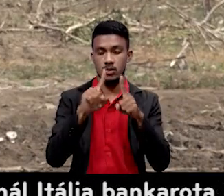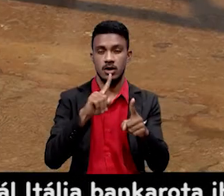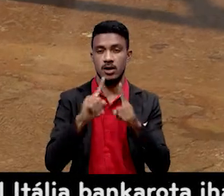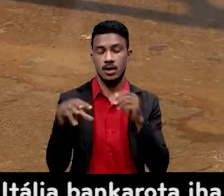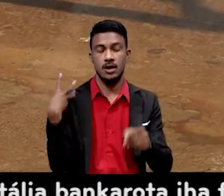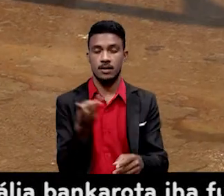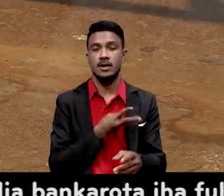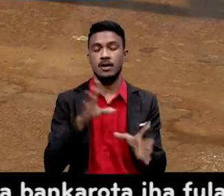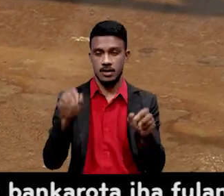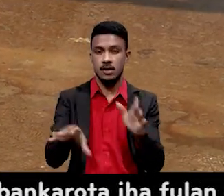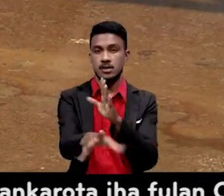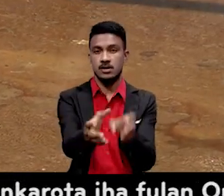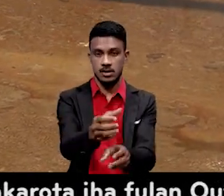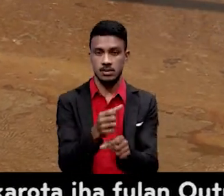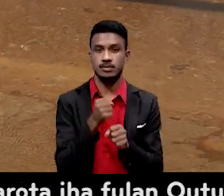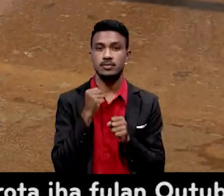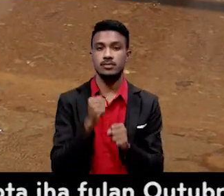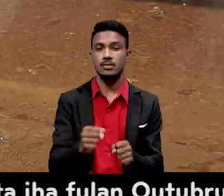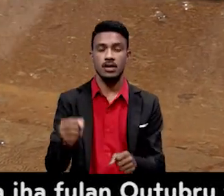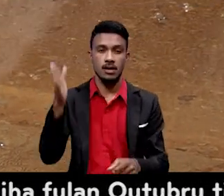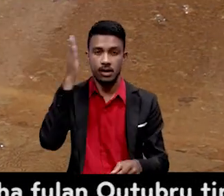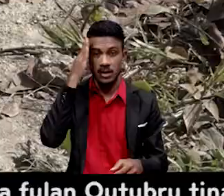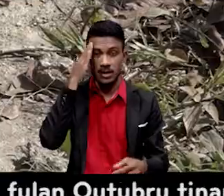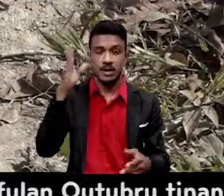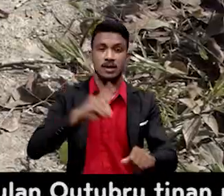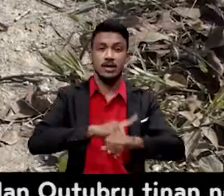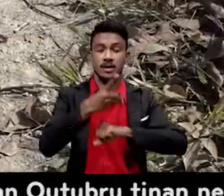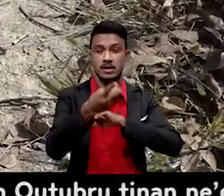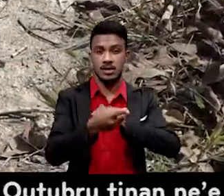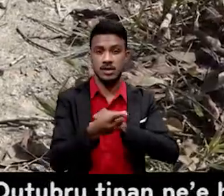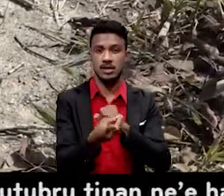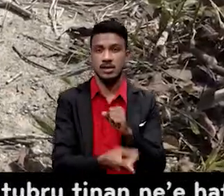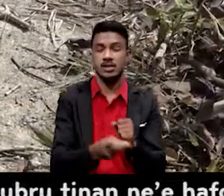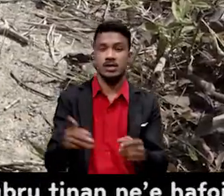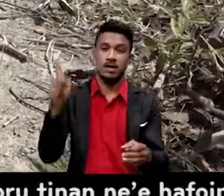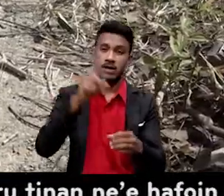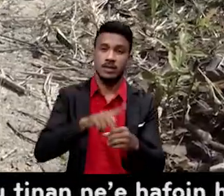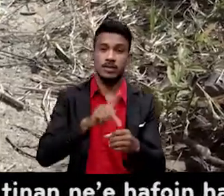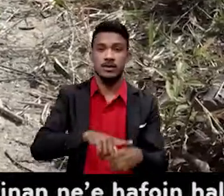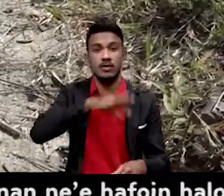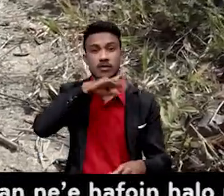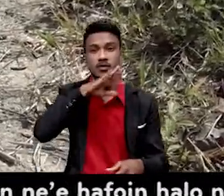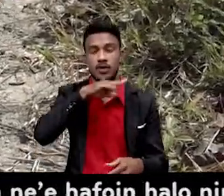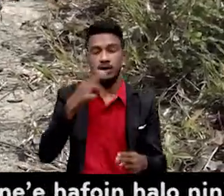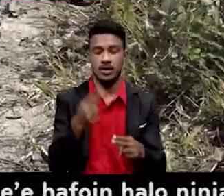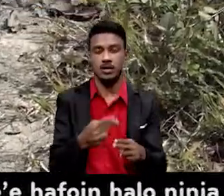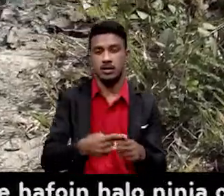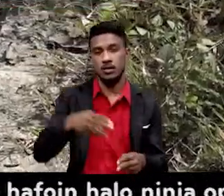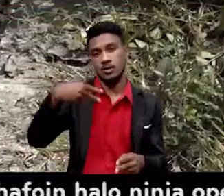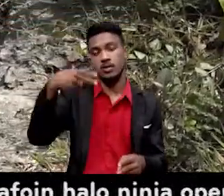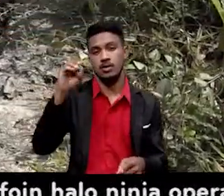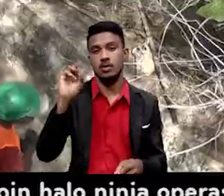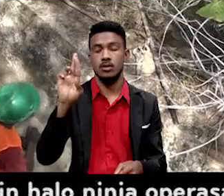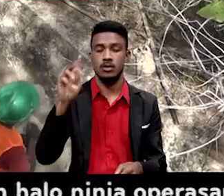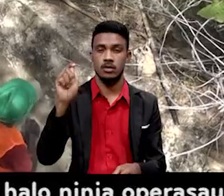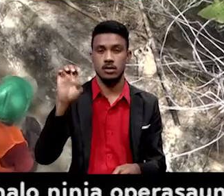sersimu. Além de nessa ba incidente influção hidrocarbonetos, Hortêncio Gomes no darmos comunidade no Behela Besicliu